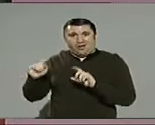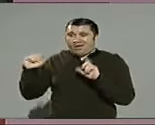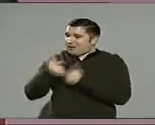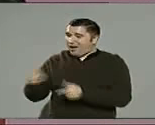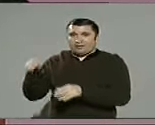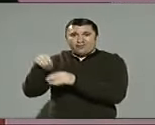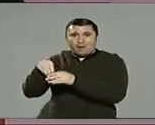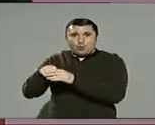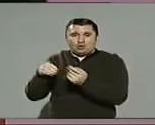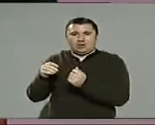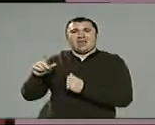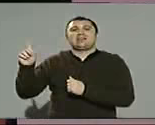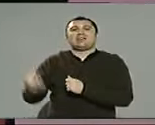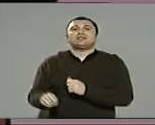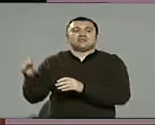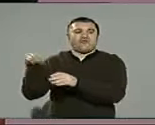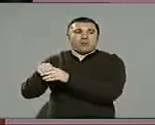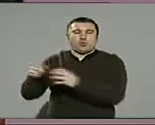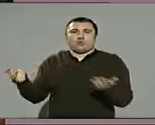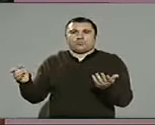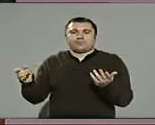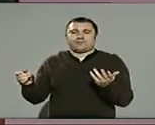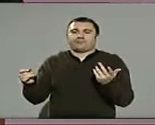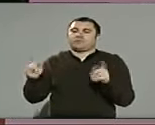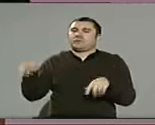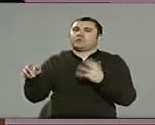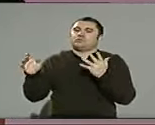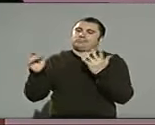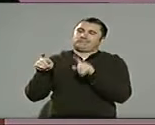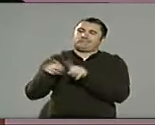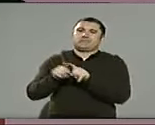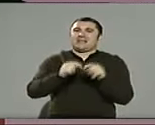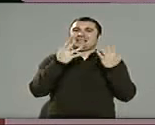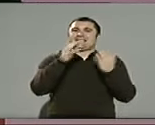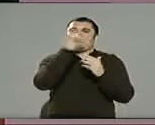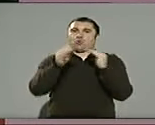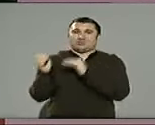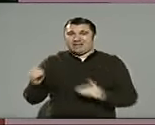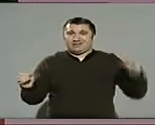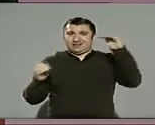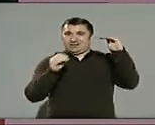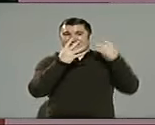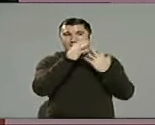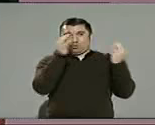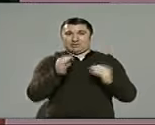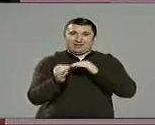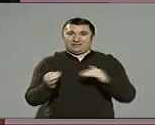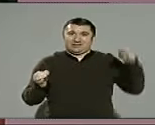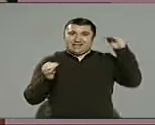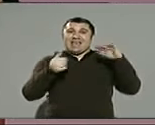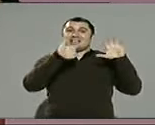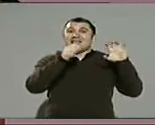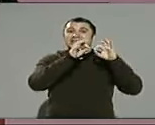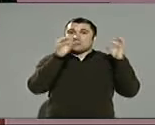Vermögen, während allein die obersten 10% über 60% des Gesamtvermögens verfügen.